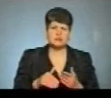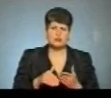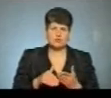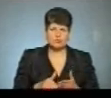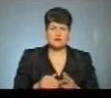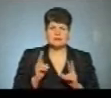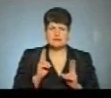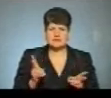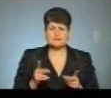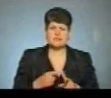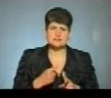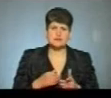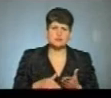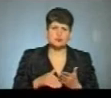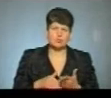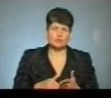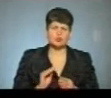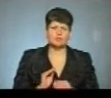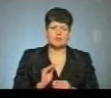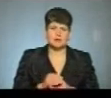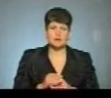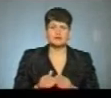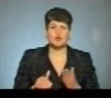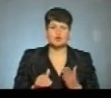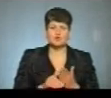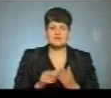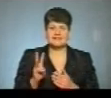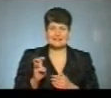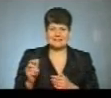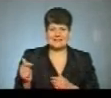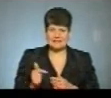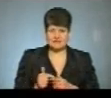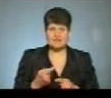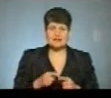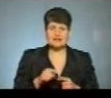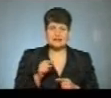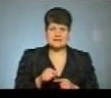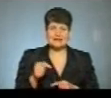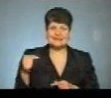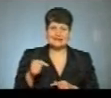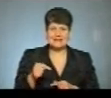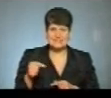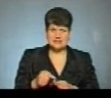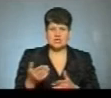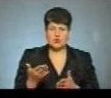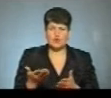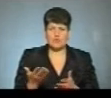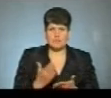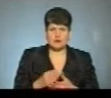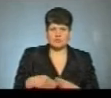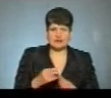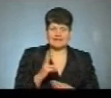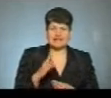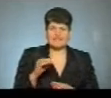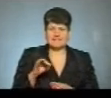чи вона називається допомога, доплата до субсидій 300 гривень. І ця тисяча, яку мають дати в квітні,